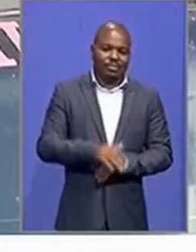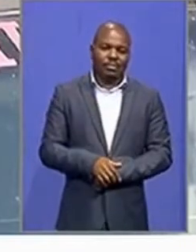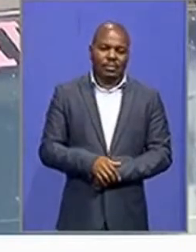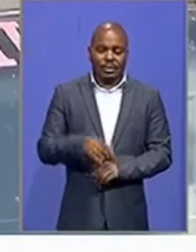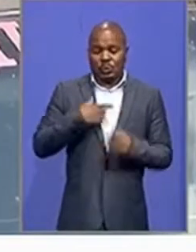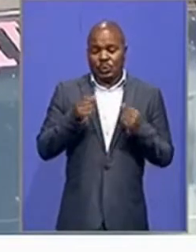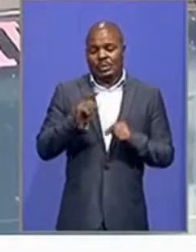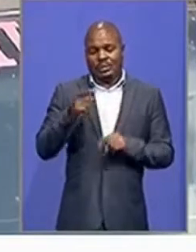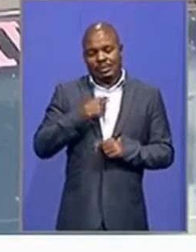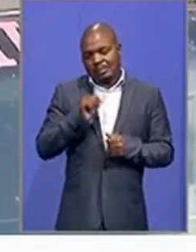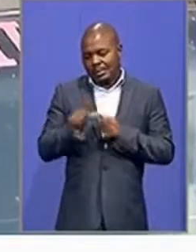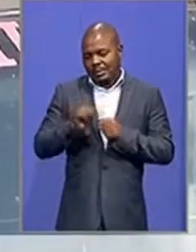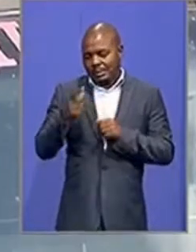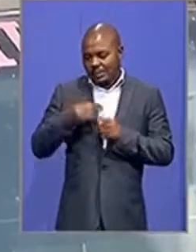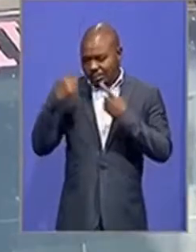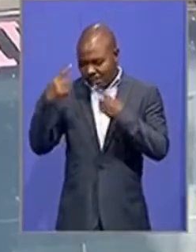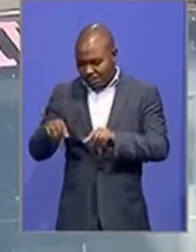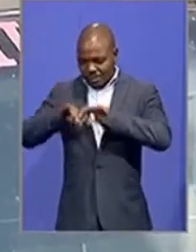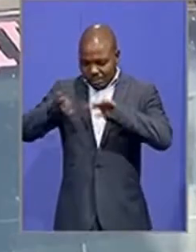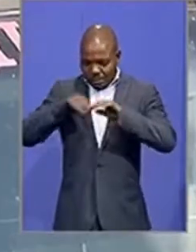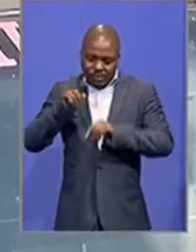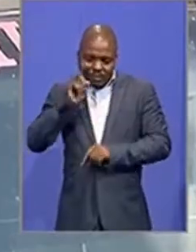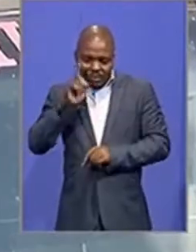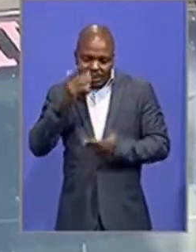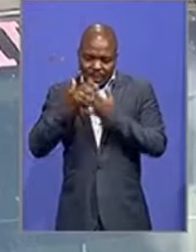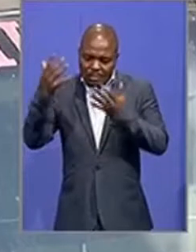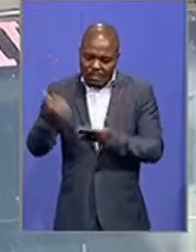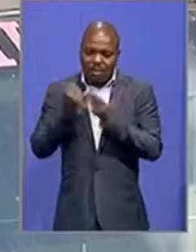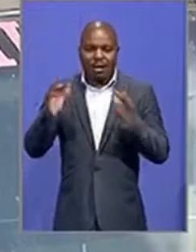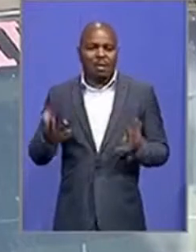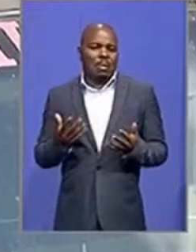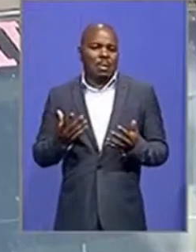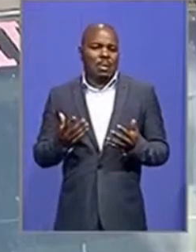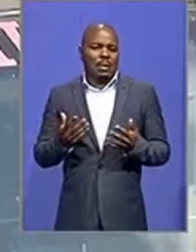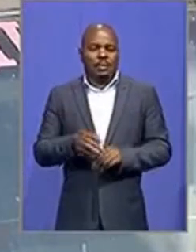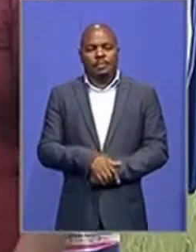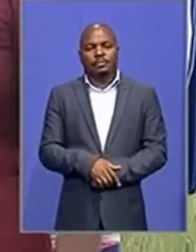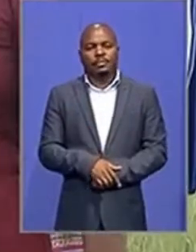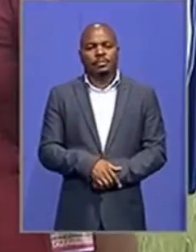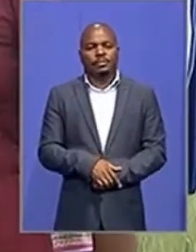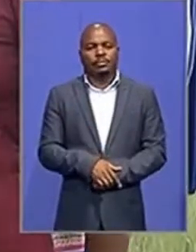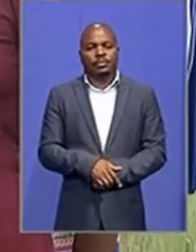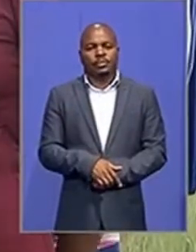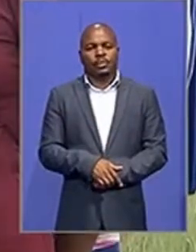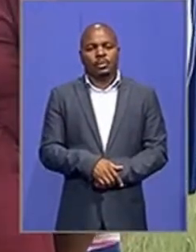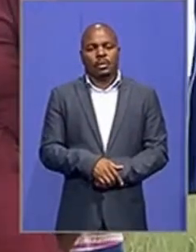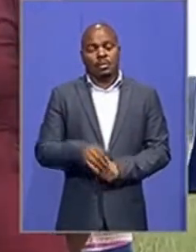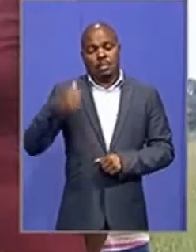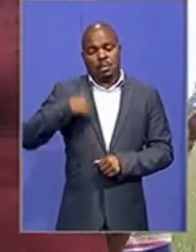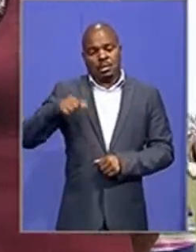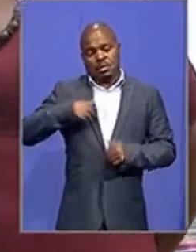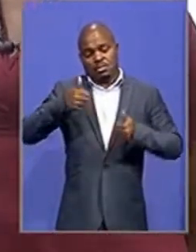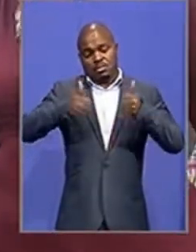gona la re kene ka ga metsi ka bone go tlo kena ga bona gona re ka mothola jwang a fata jwang re kgona mothola. Boetapele ba mmasepala